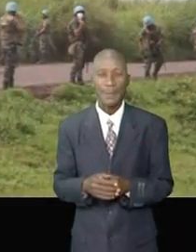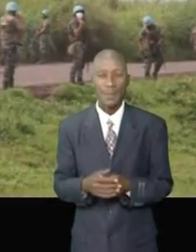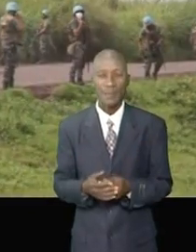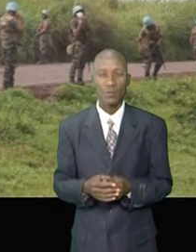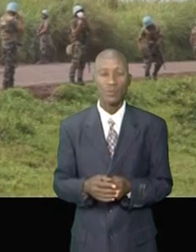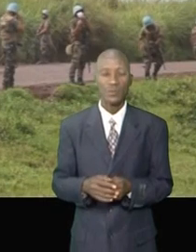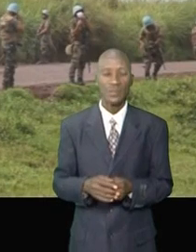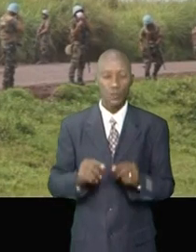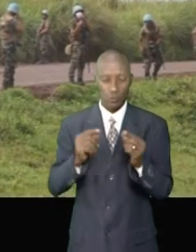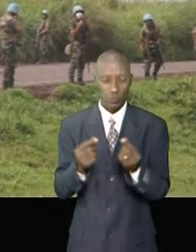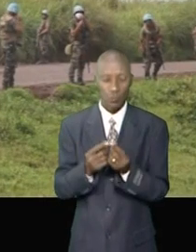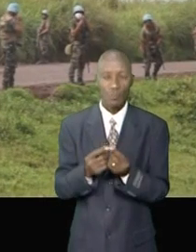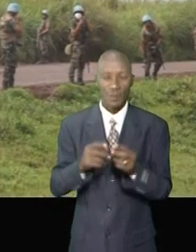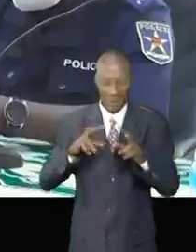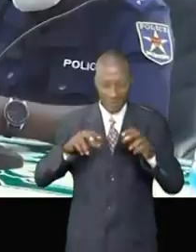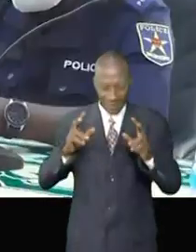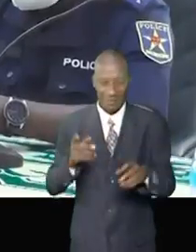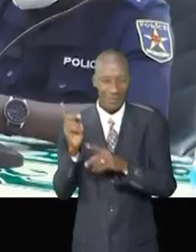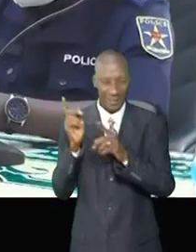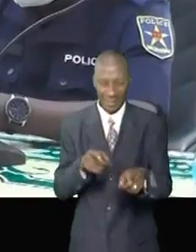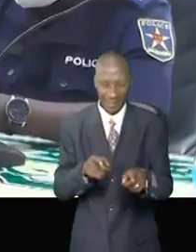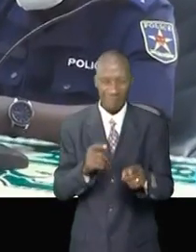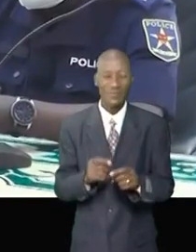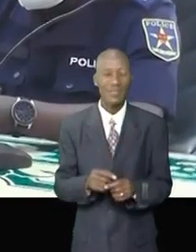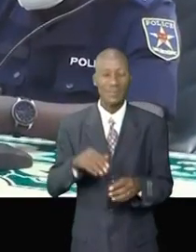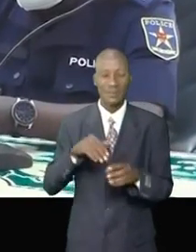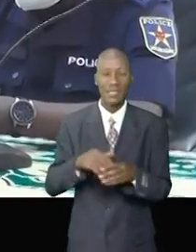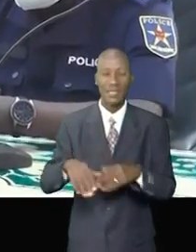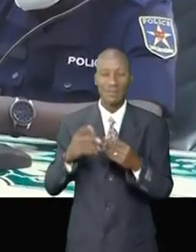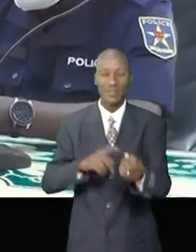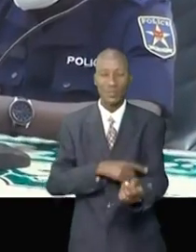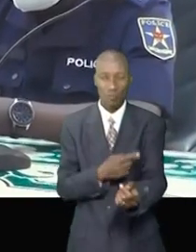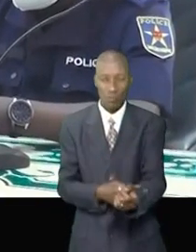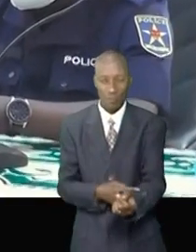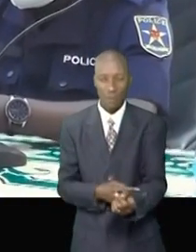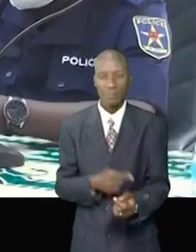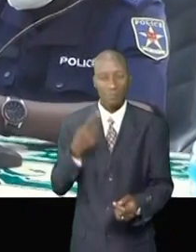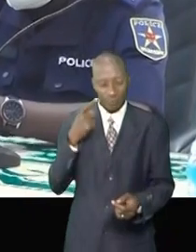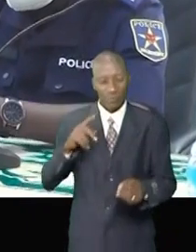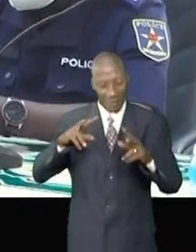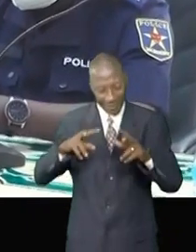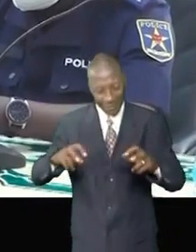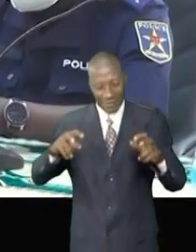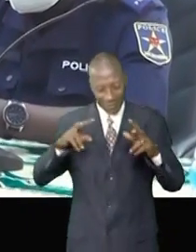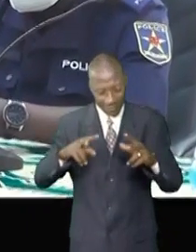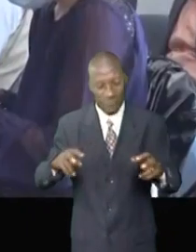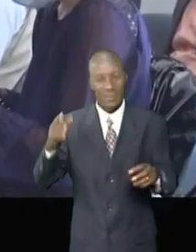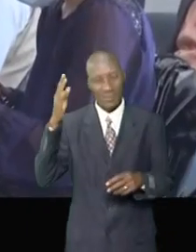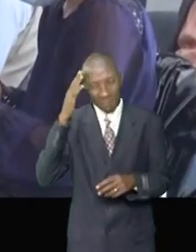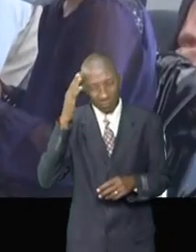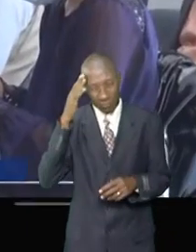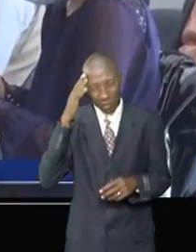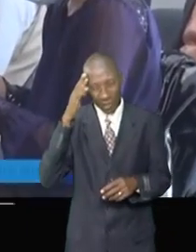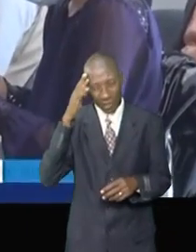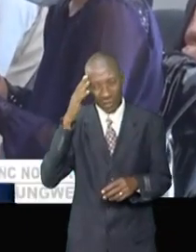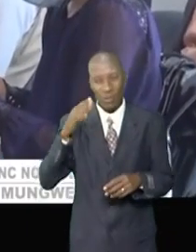de la République est arrivée à Goma. Ces 6 experts de services de défense et de sécurité vont travailler avec les équipes locales déjà à